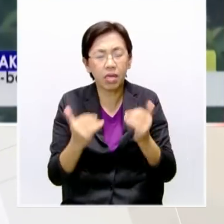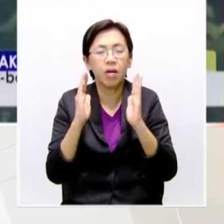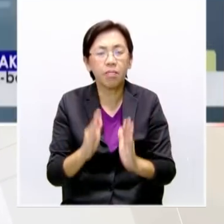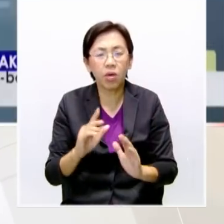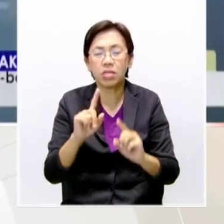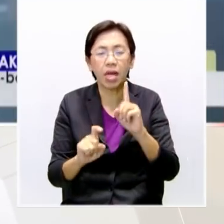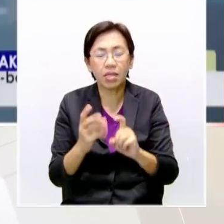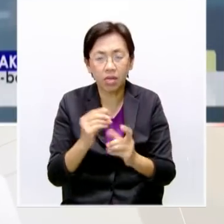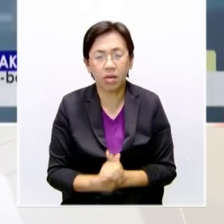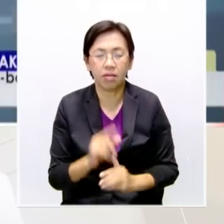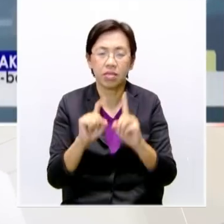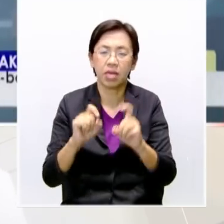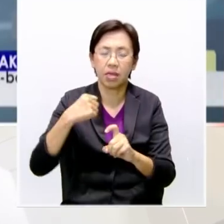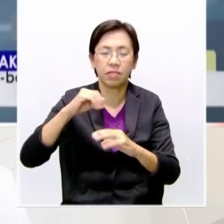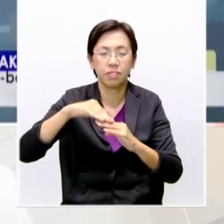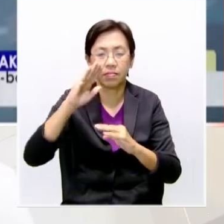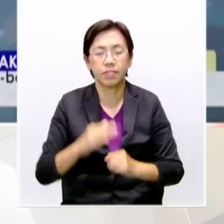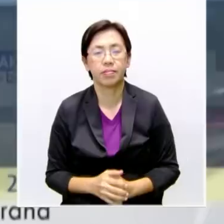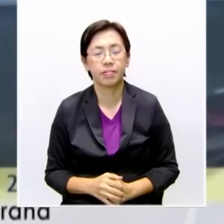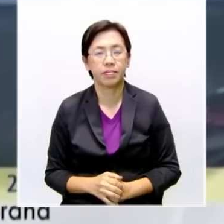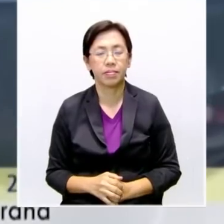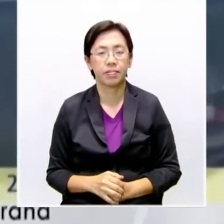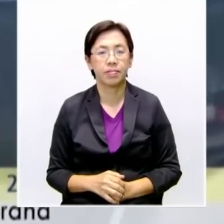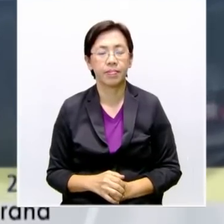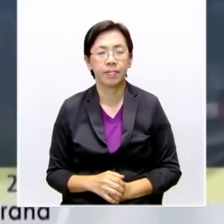รายงานผู้เสียชีวิตมากกว่า10รายแล้วค่ะ